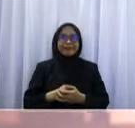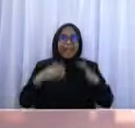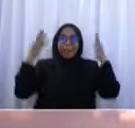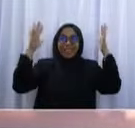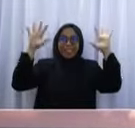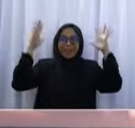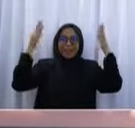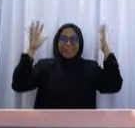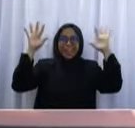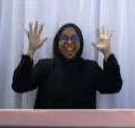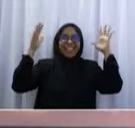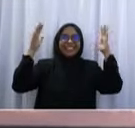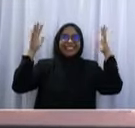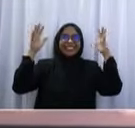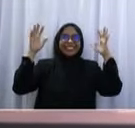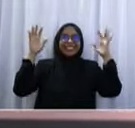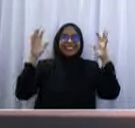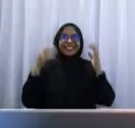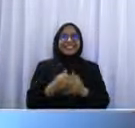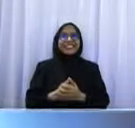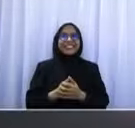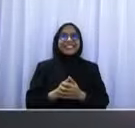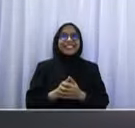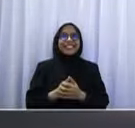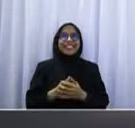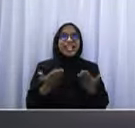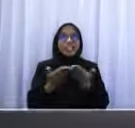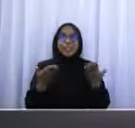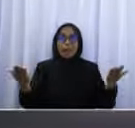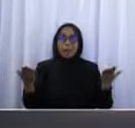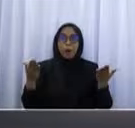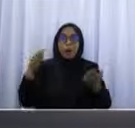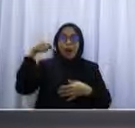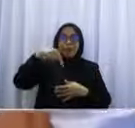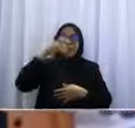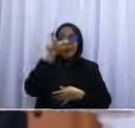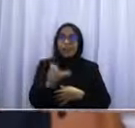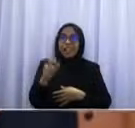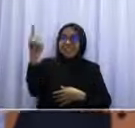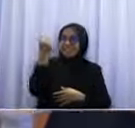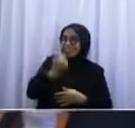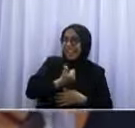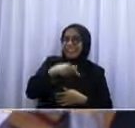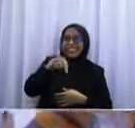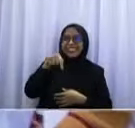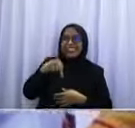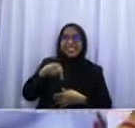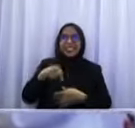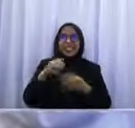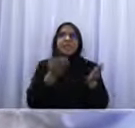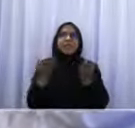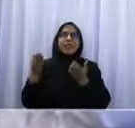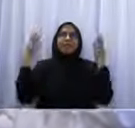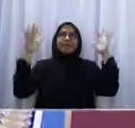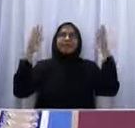termasuk Tapal Kuda itu harus kita bangun dengan merata. Oleh karena itu pendidikan gratis yang tanpa pungli harus dijamin bagi